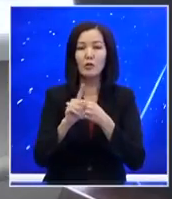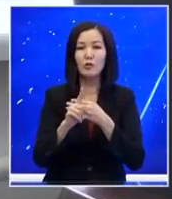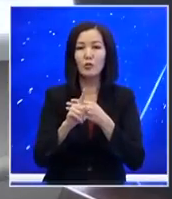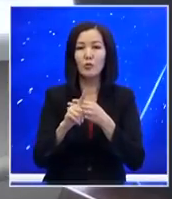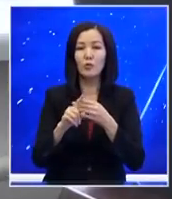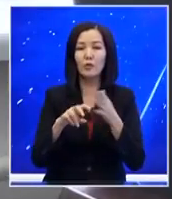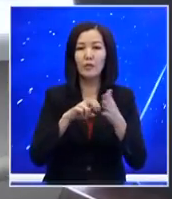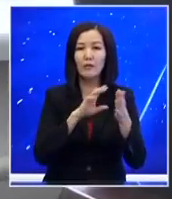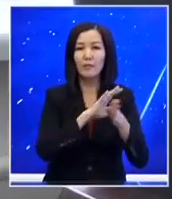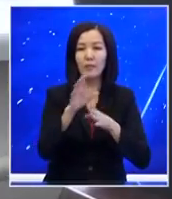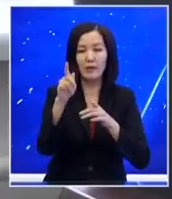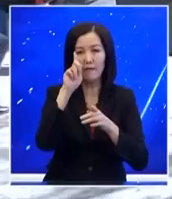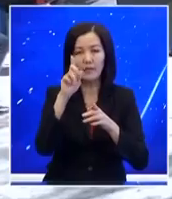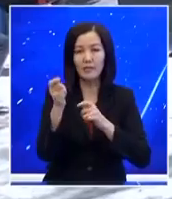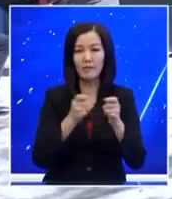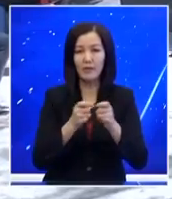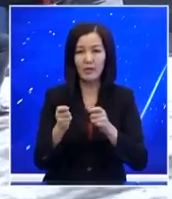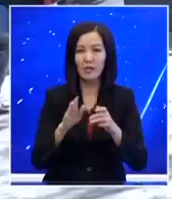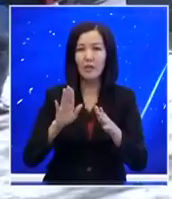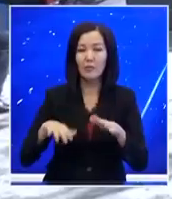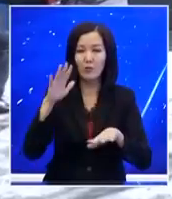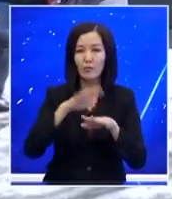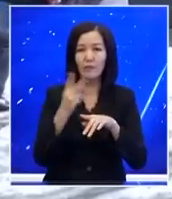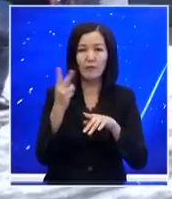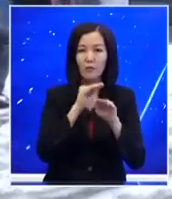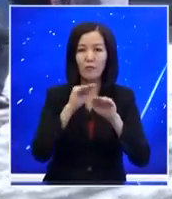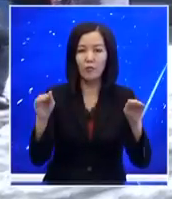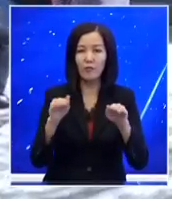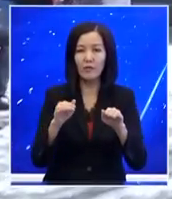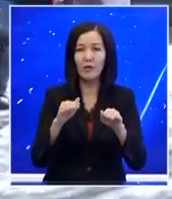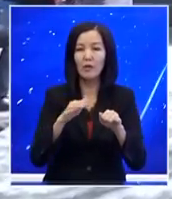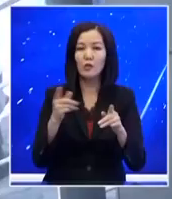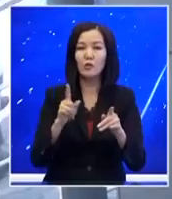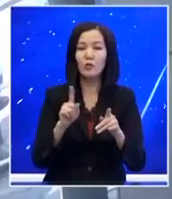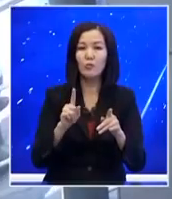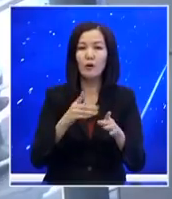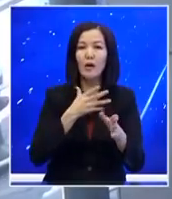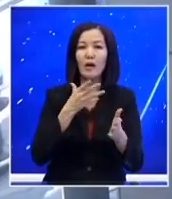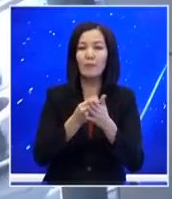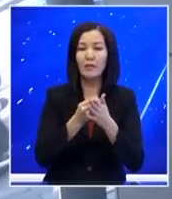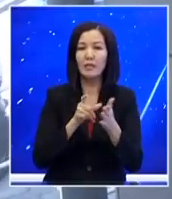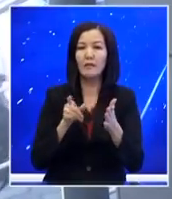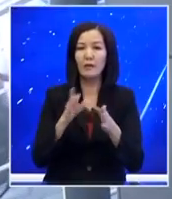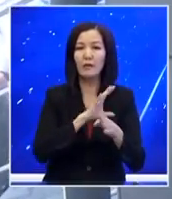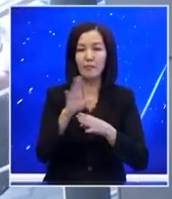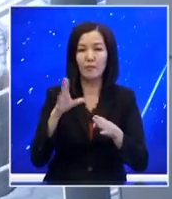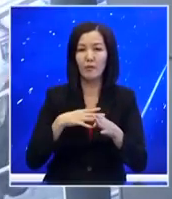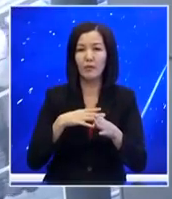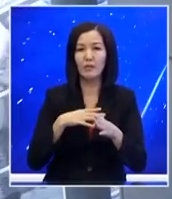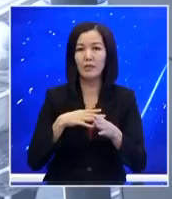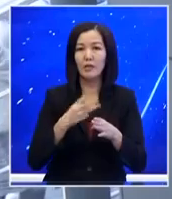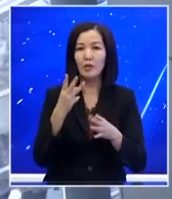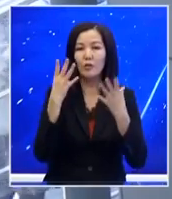данные направляются в правительство для граждан и далее в банки второго уровня для осуществления выплаты. К слову, рассмотрение заявки сокращено